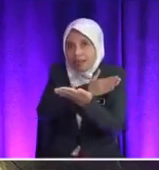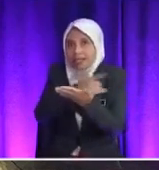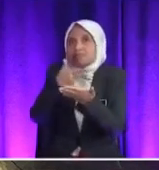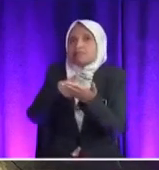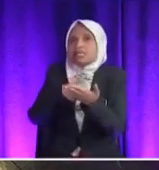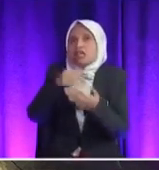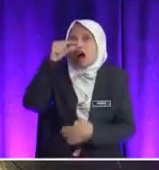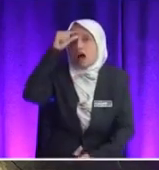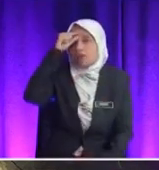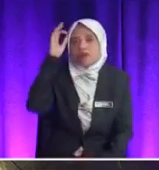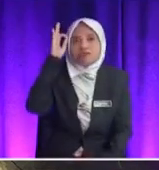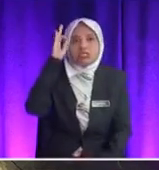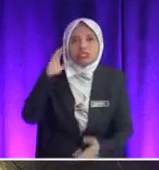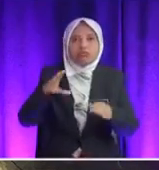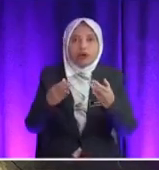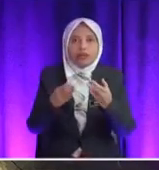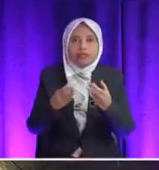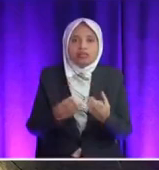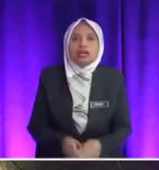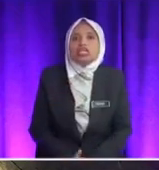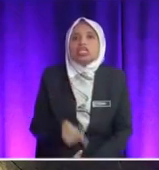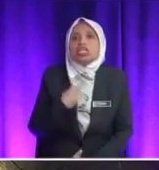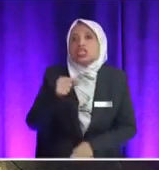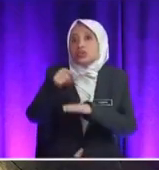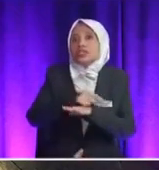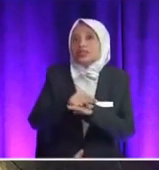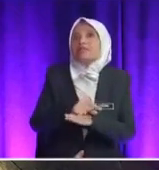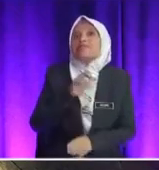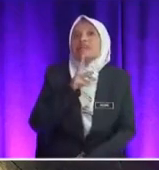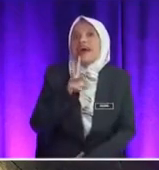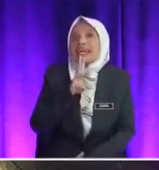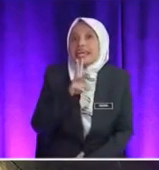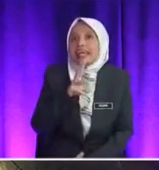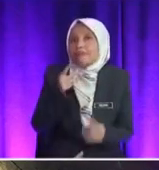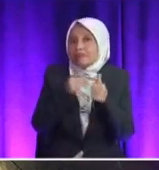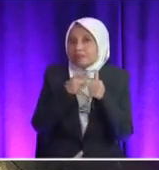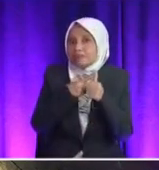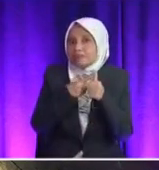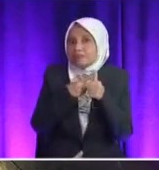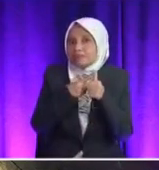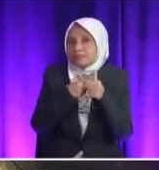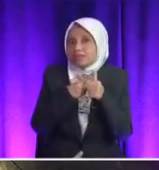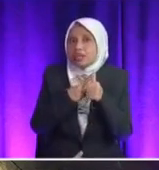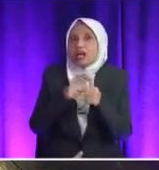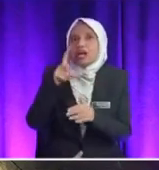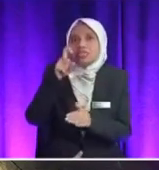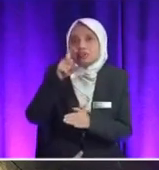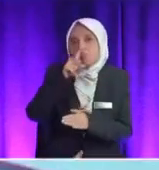oke pertama kita harus menggunakan air untuk sebatas dulu